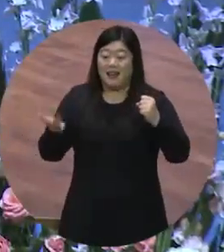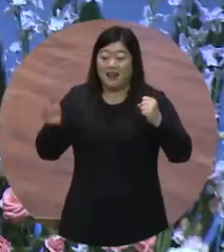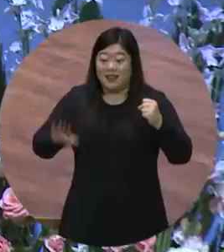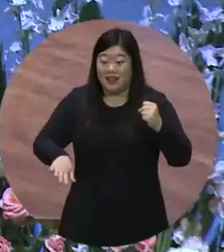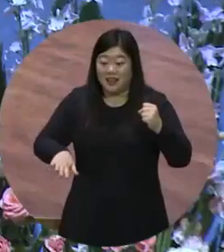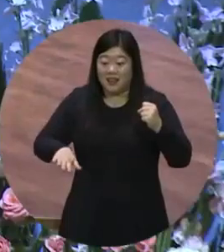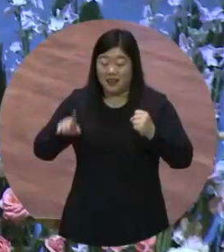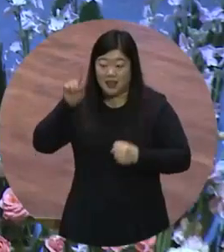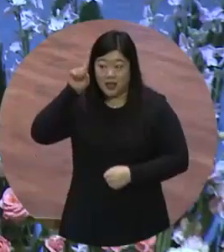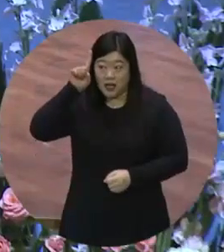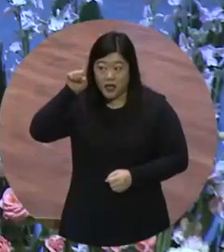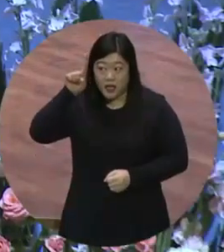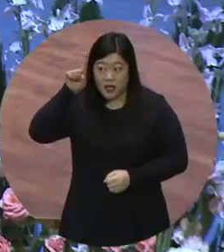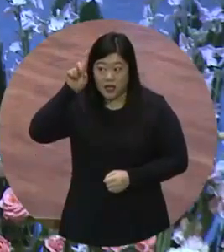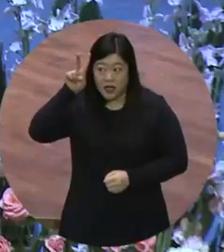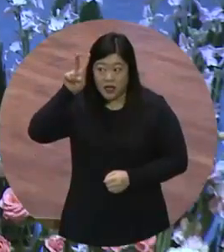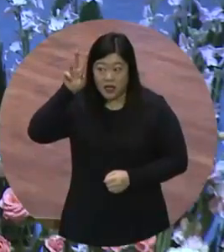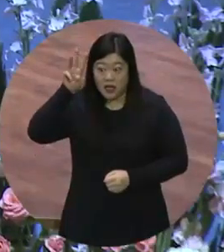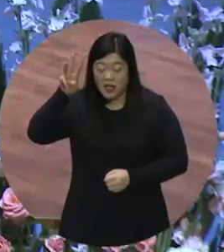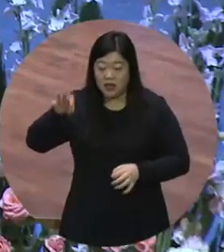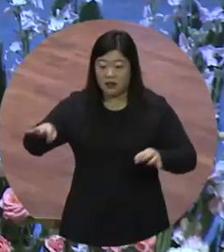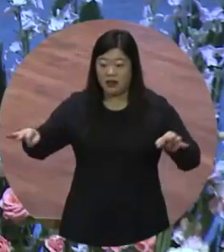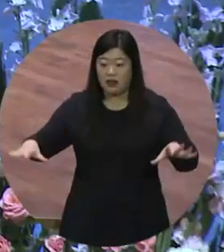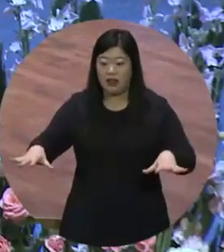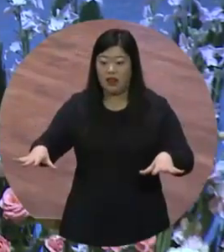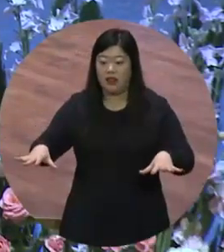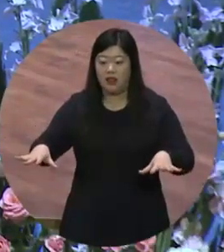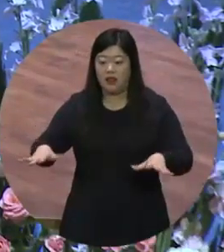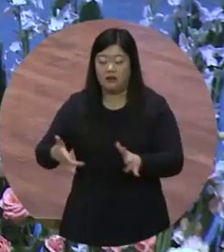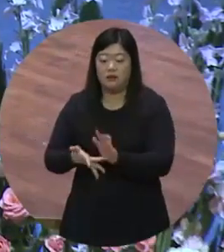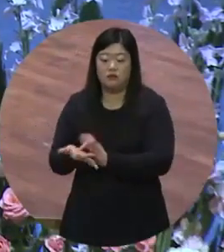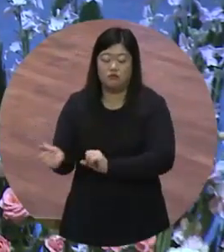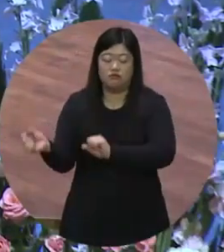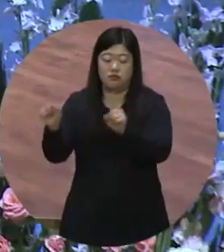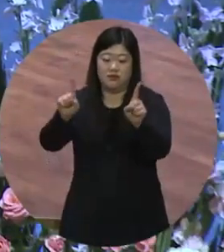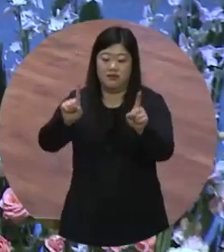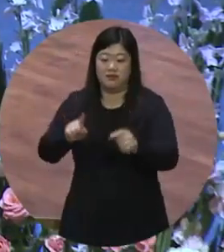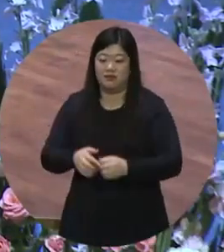잠깐이에요. 잠깐. 사흘밖에 안 돼요.